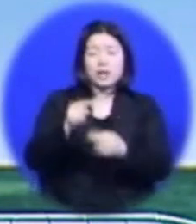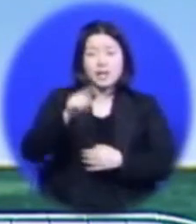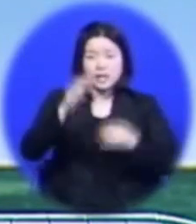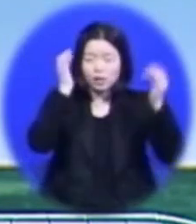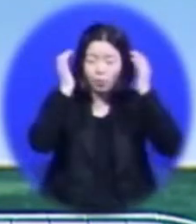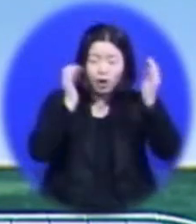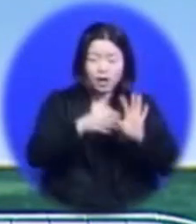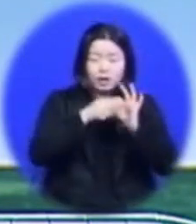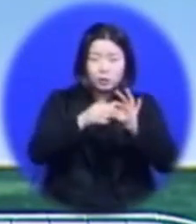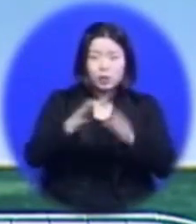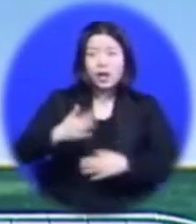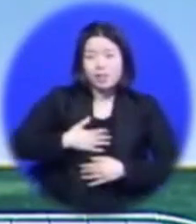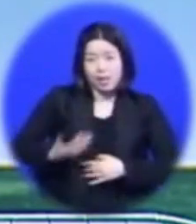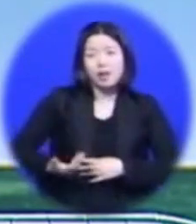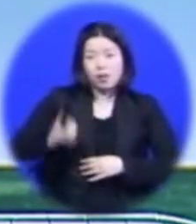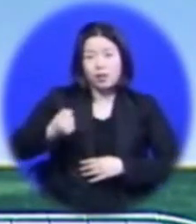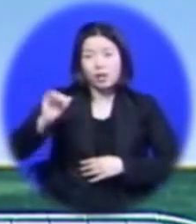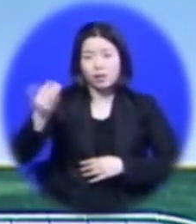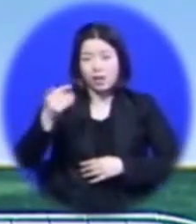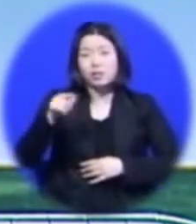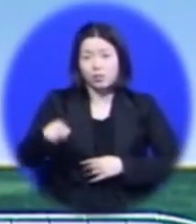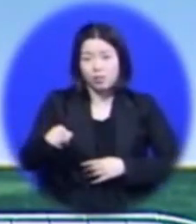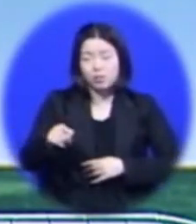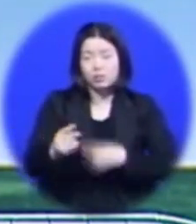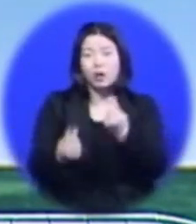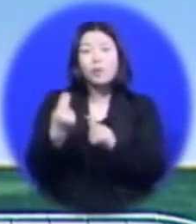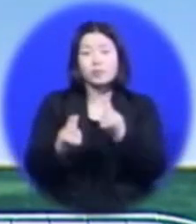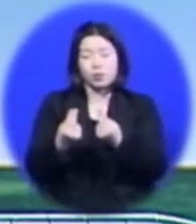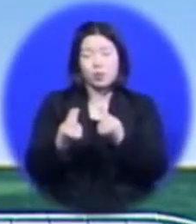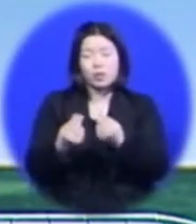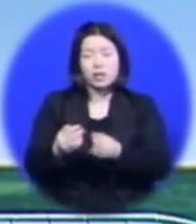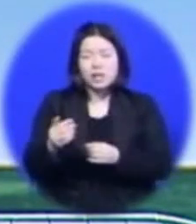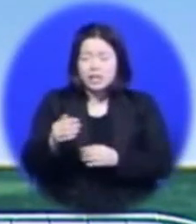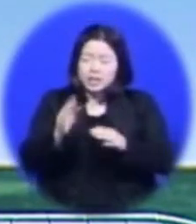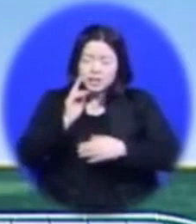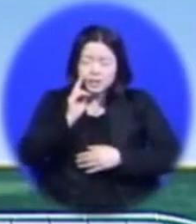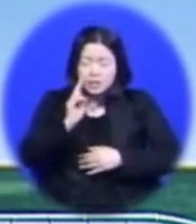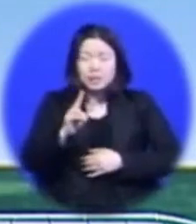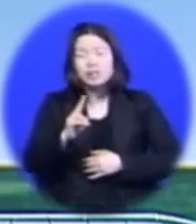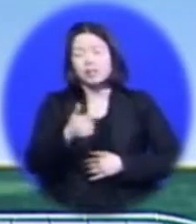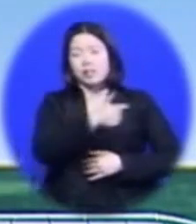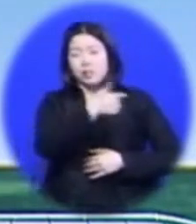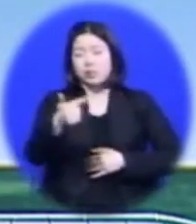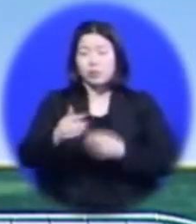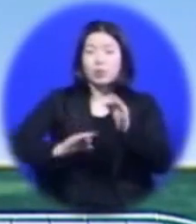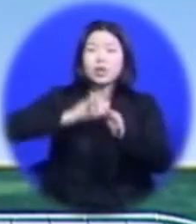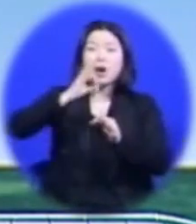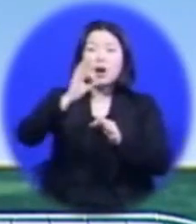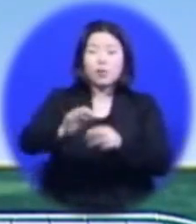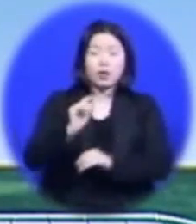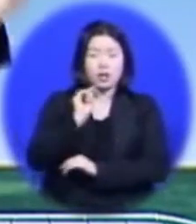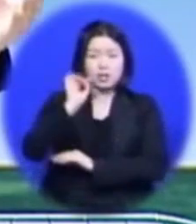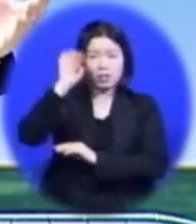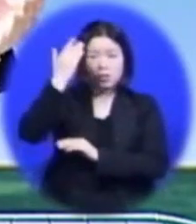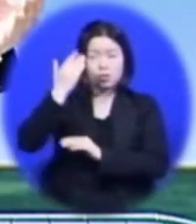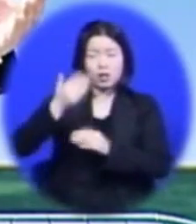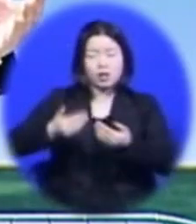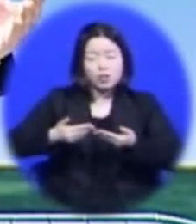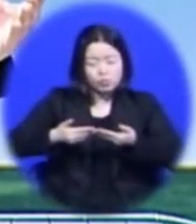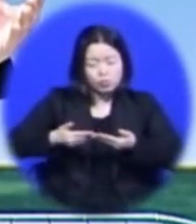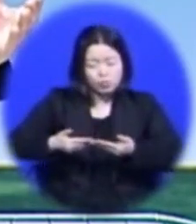환난을 통하여 내가 얻게 되는 것에 비해 지극히 크고 영원한 영광의 중한